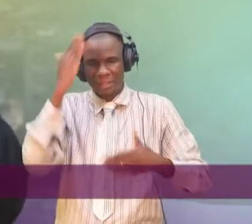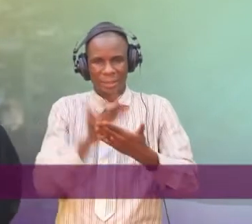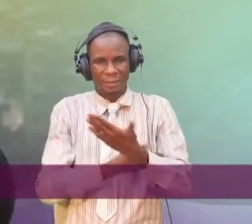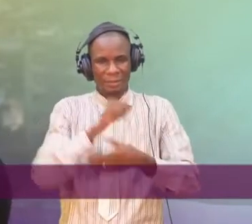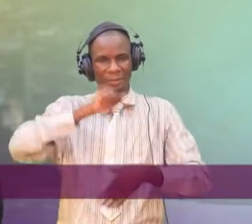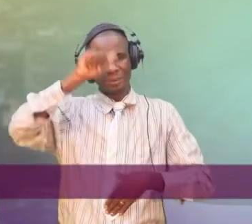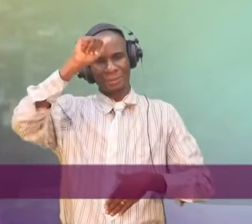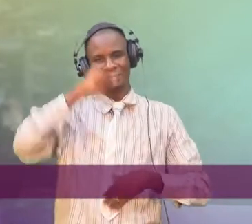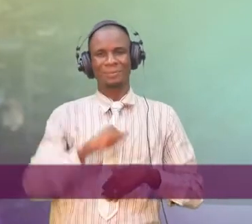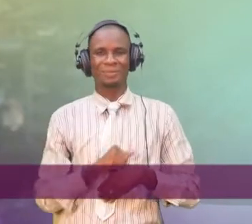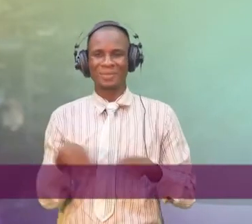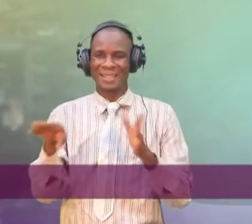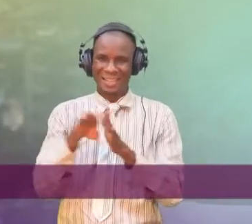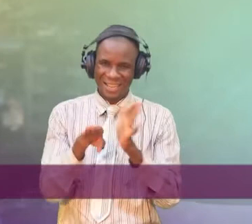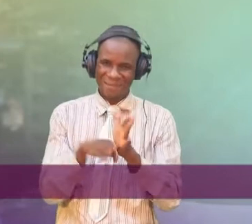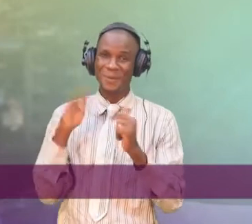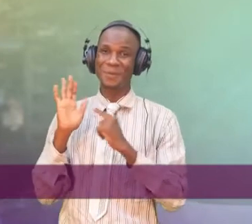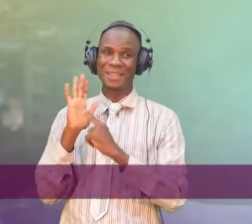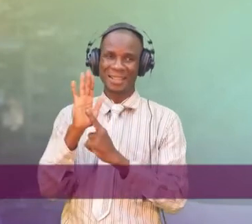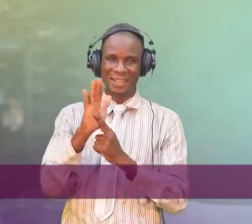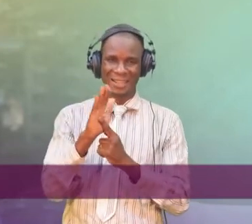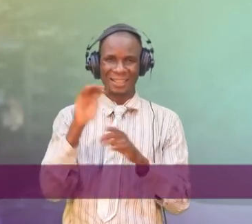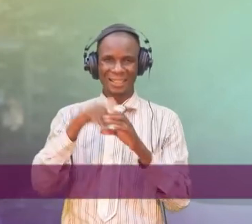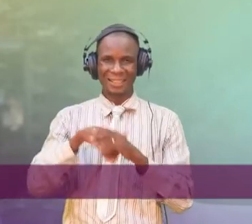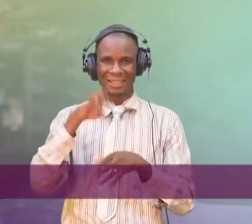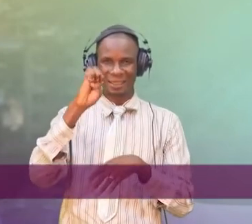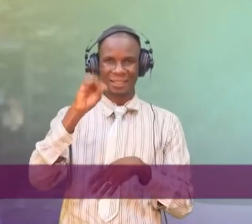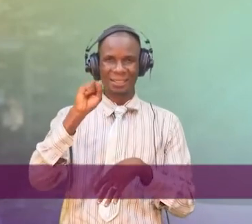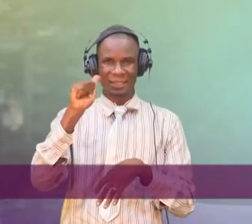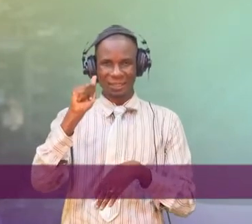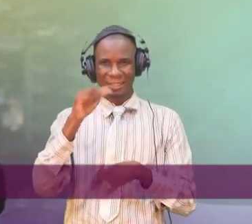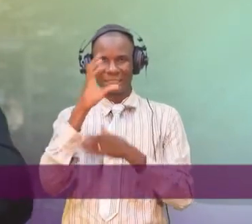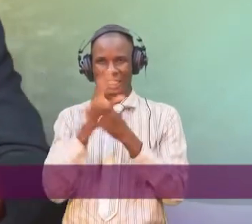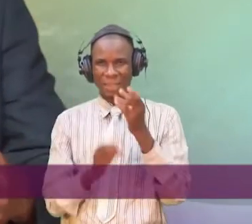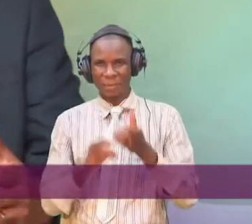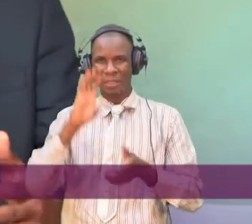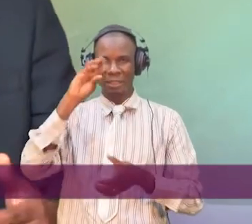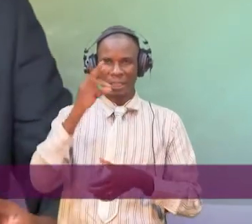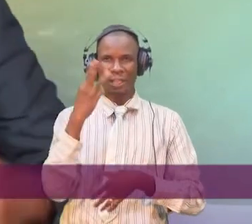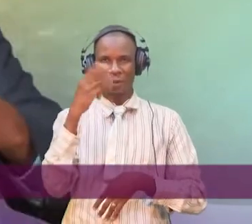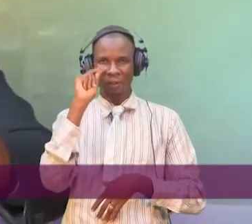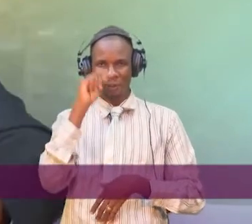biso. Biso to bimisi kawa bato na sembo liboso na Nzambe.